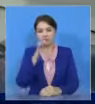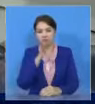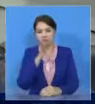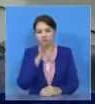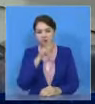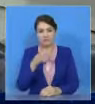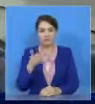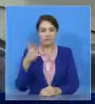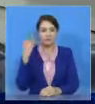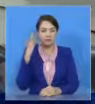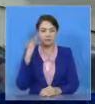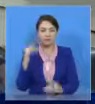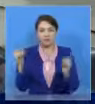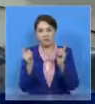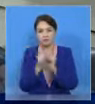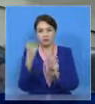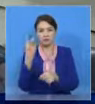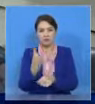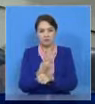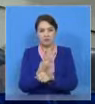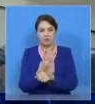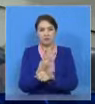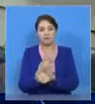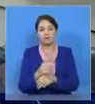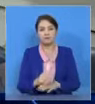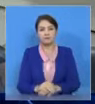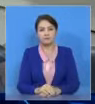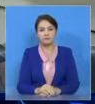неде Германияда кездескен екеуі. Содан